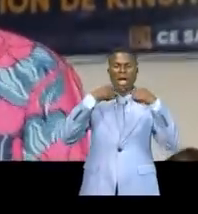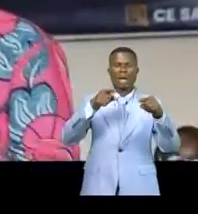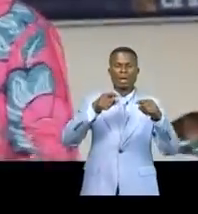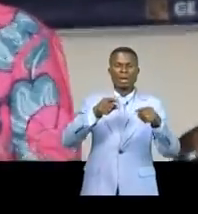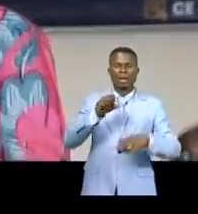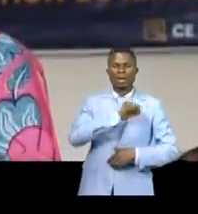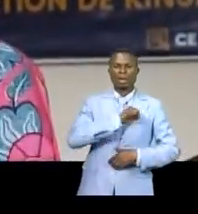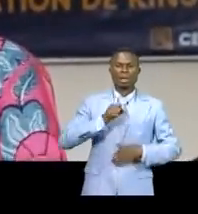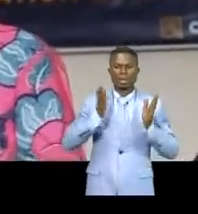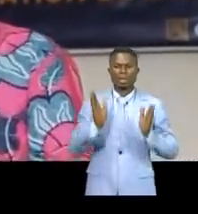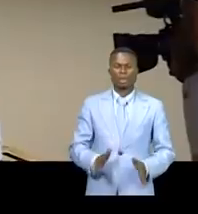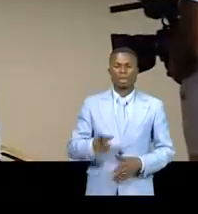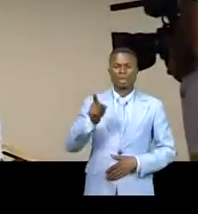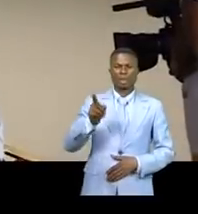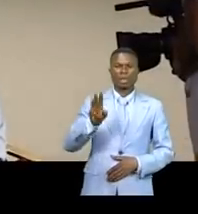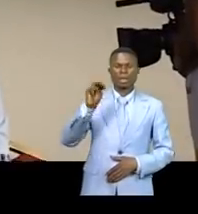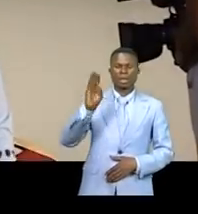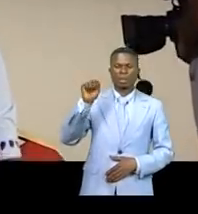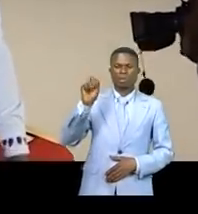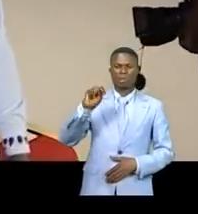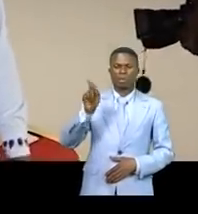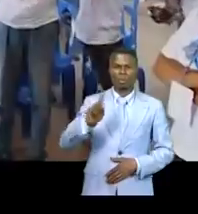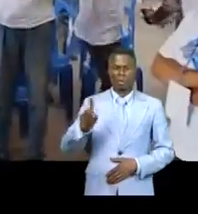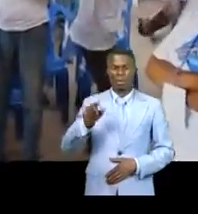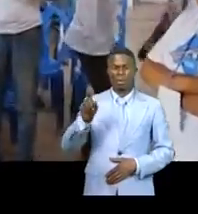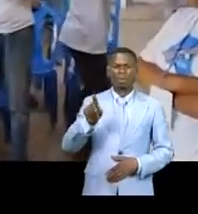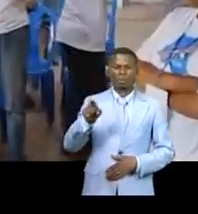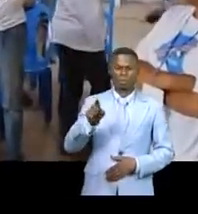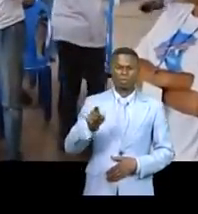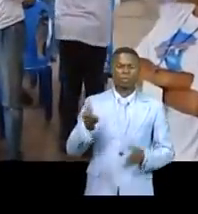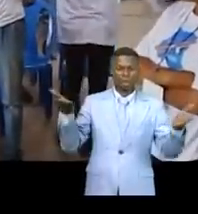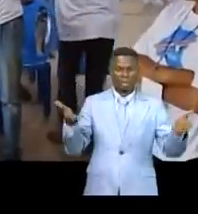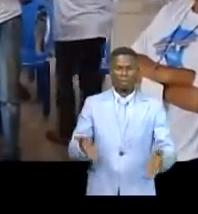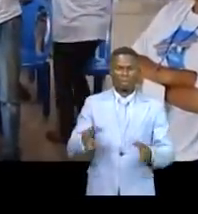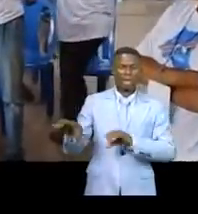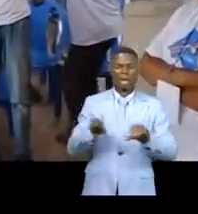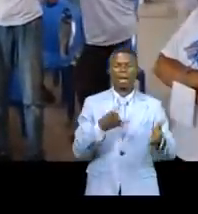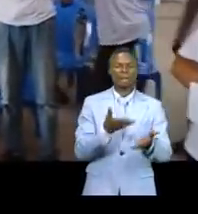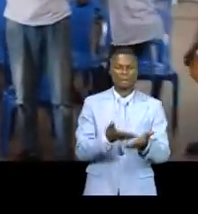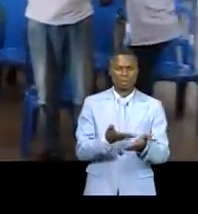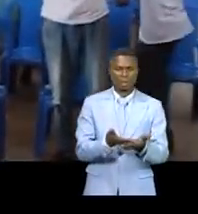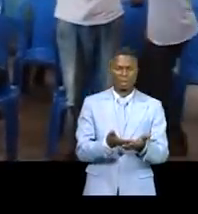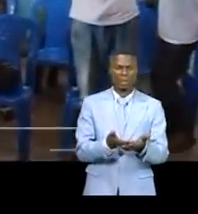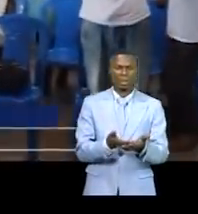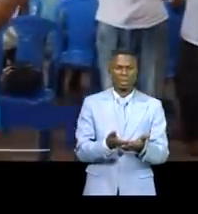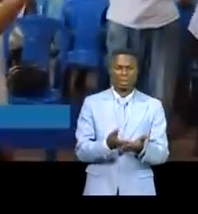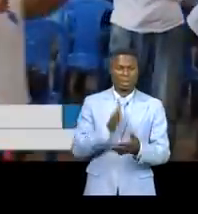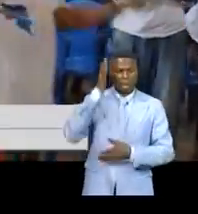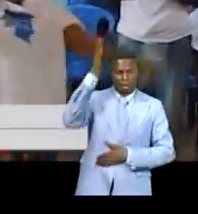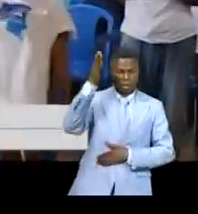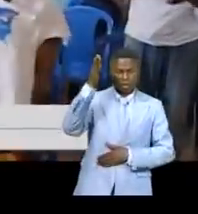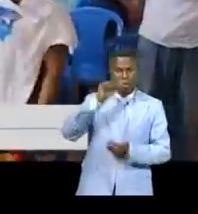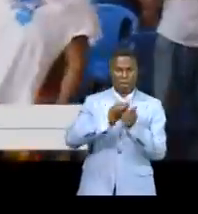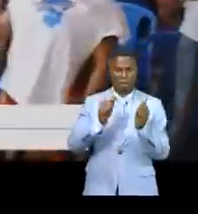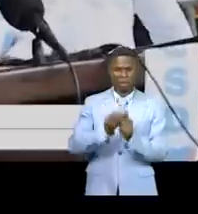les sénateurs Floribert Mbachimbacha et Rolin Zazi ont assisté à cette manifestation. Et le prochain cap,